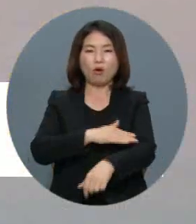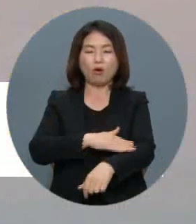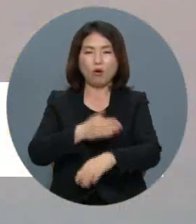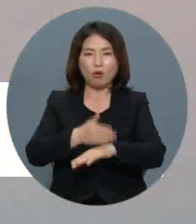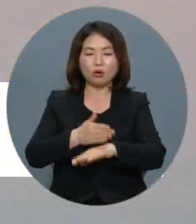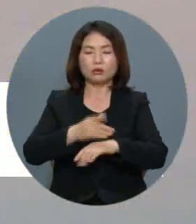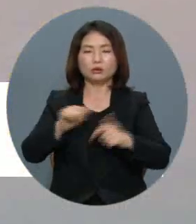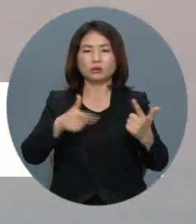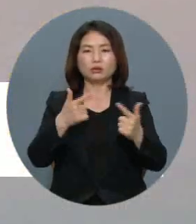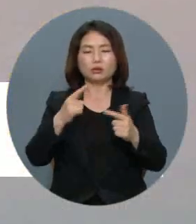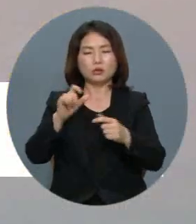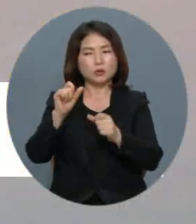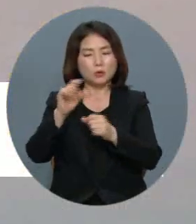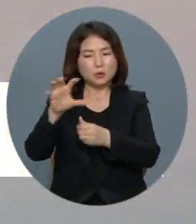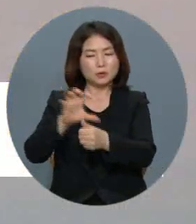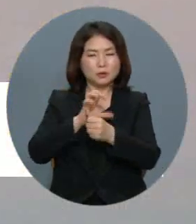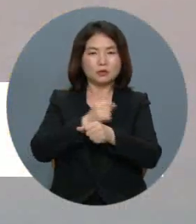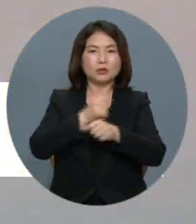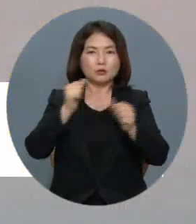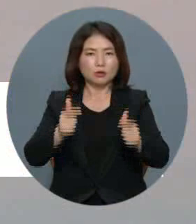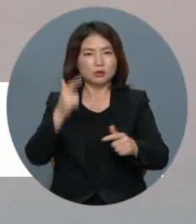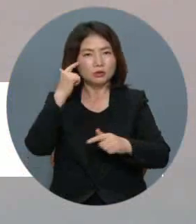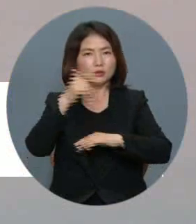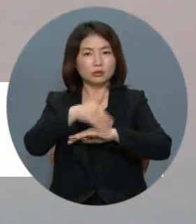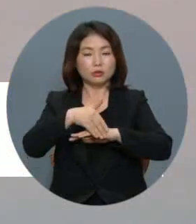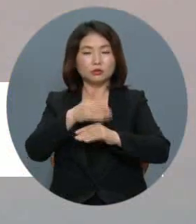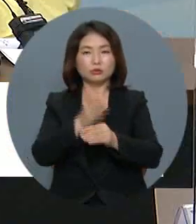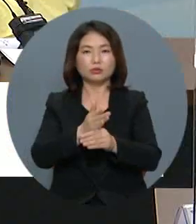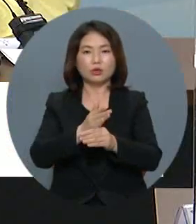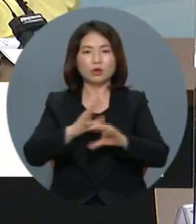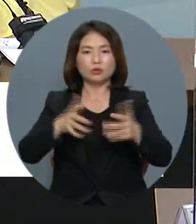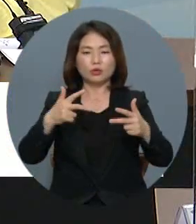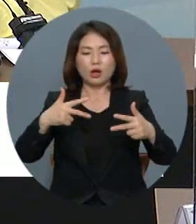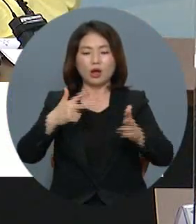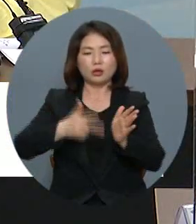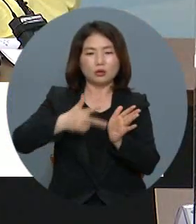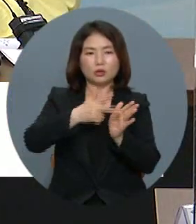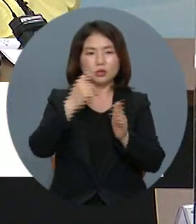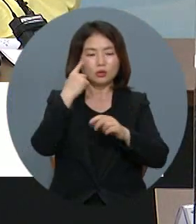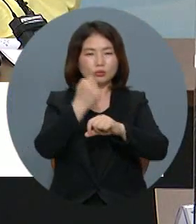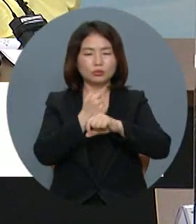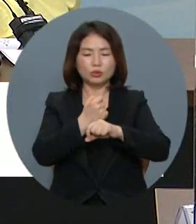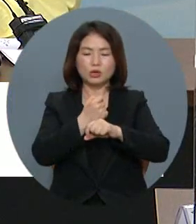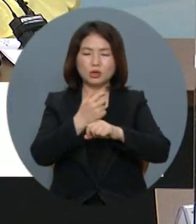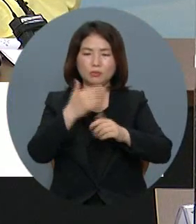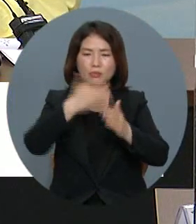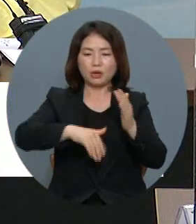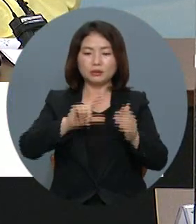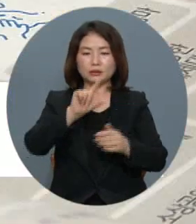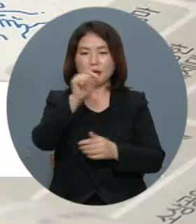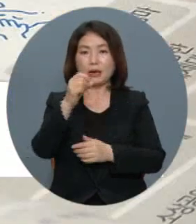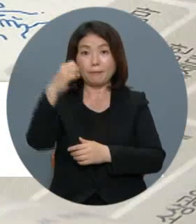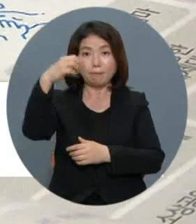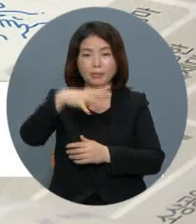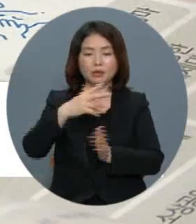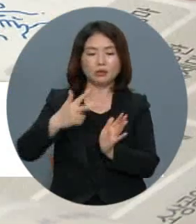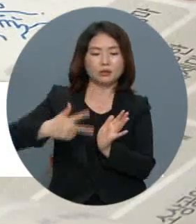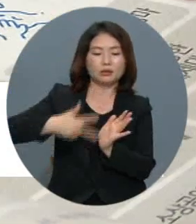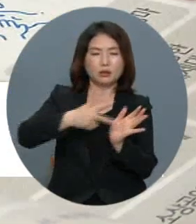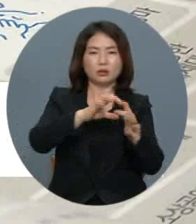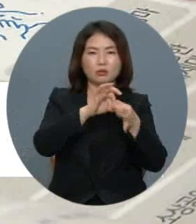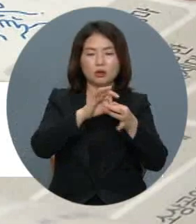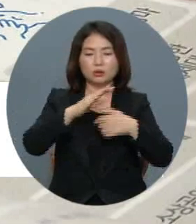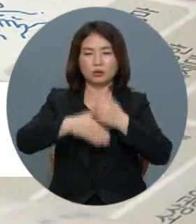공감대를 높일 기회로 기대했습니다 특히 4차 국화 출 도막 용유 용역 결과에 빠진 달빛 내륙 출도 반영과